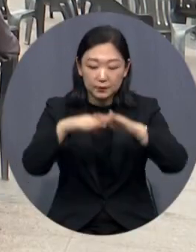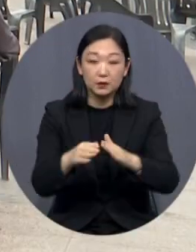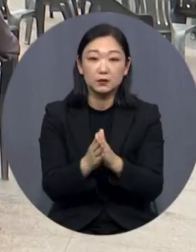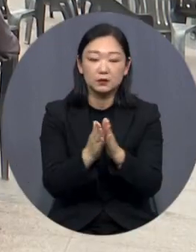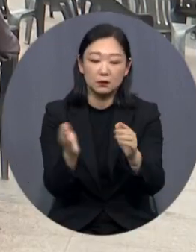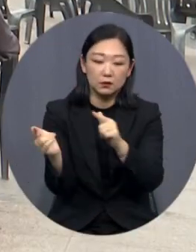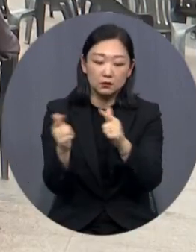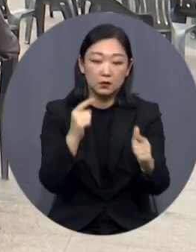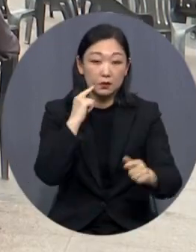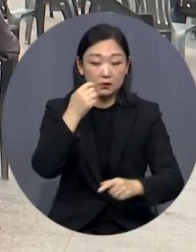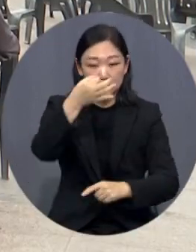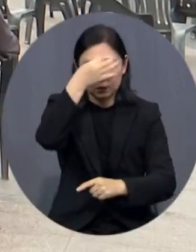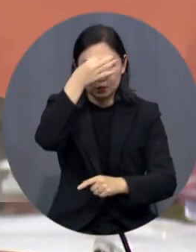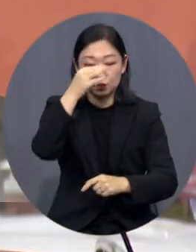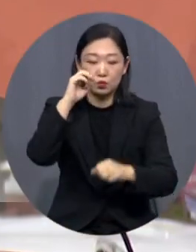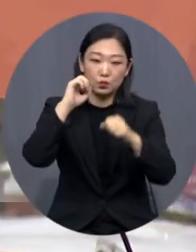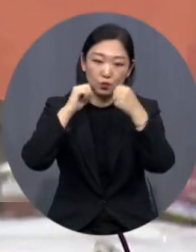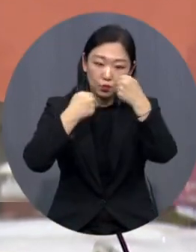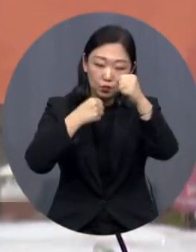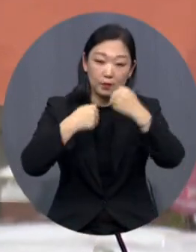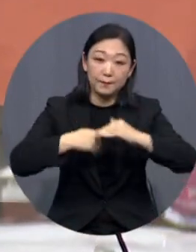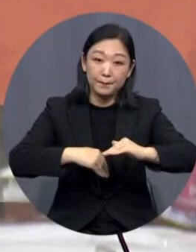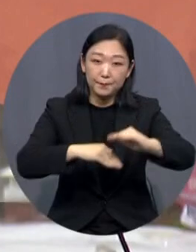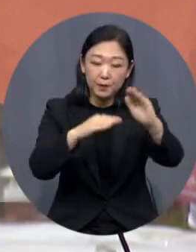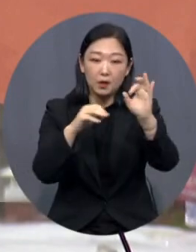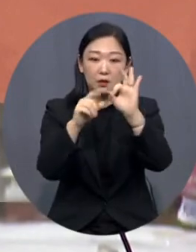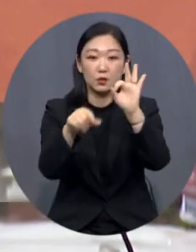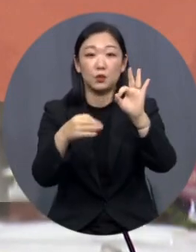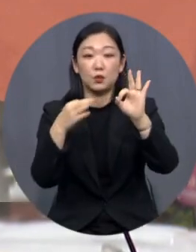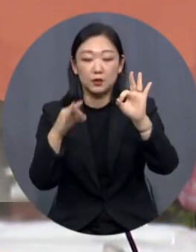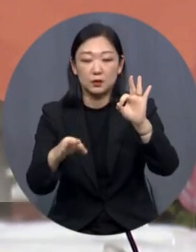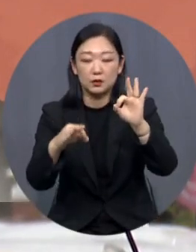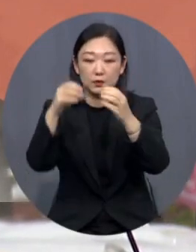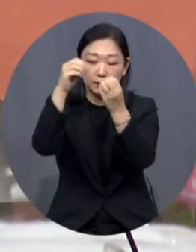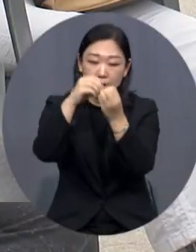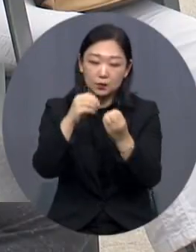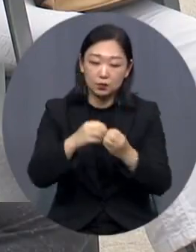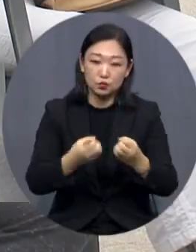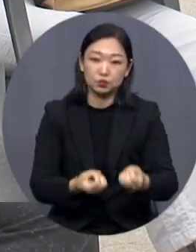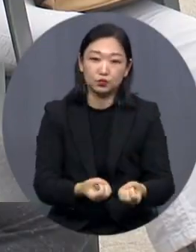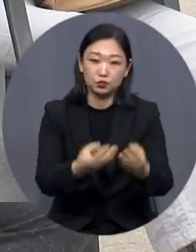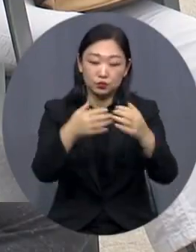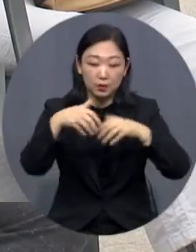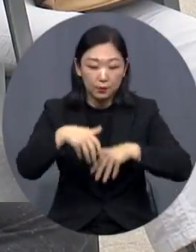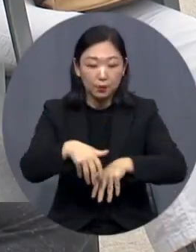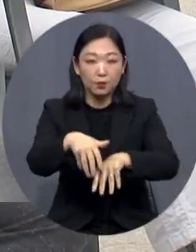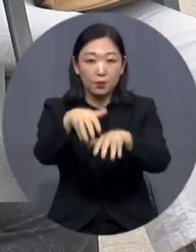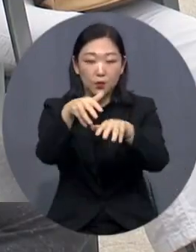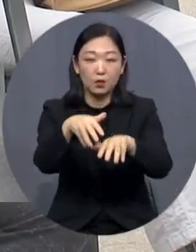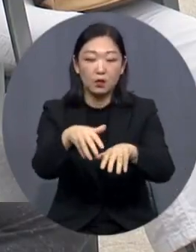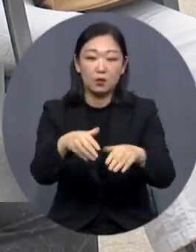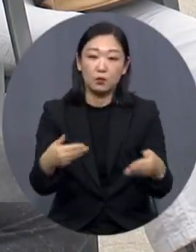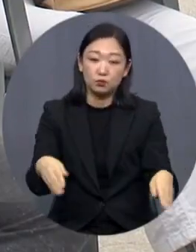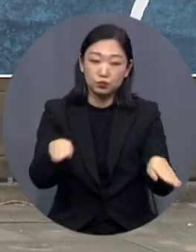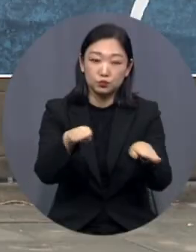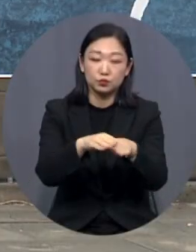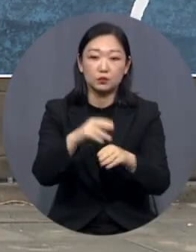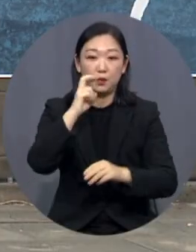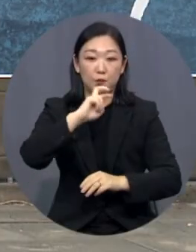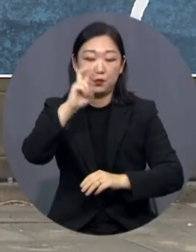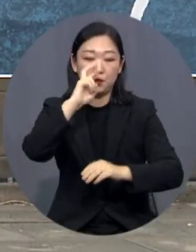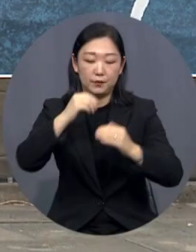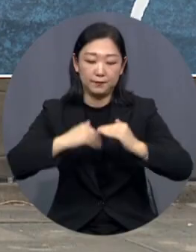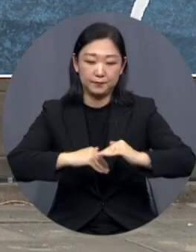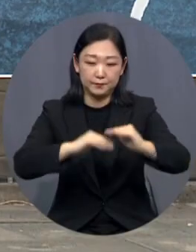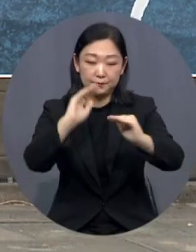시작으로 다양한 예술 공연이 열리고 오는 10일까지 민송 예술축제와 탐나 퍼레이드 탐나 예술 무대와 버스킹 공연